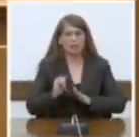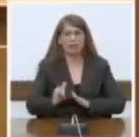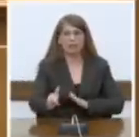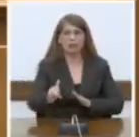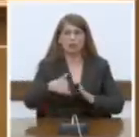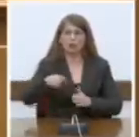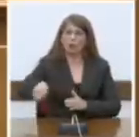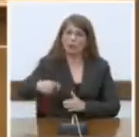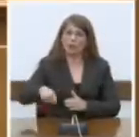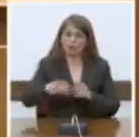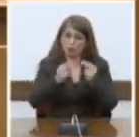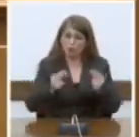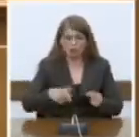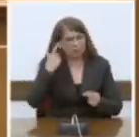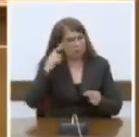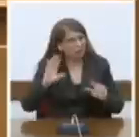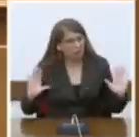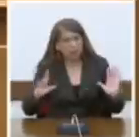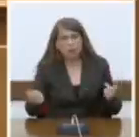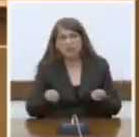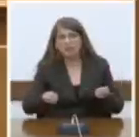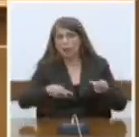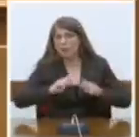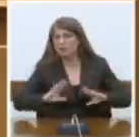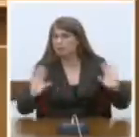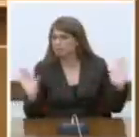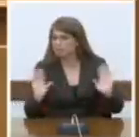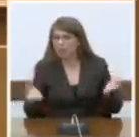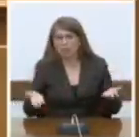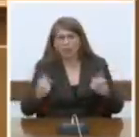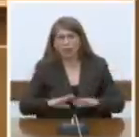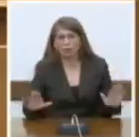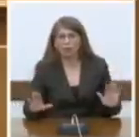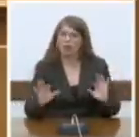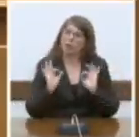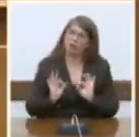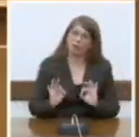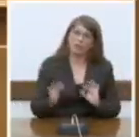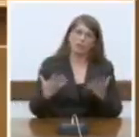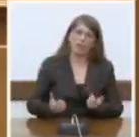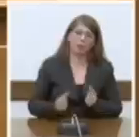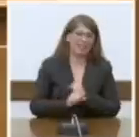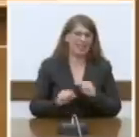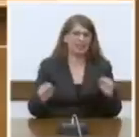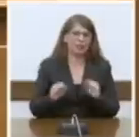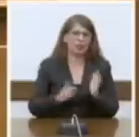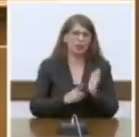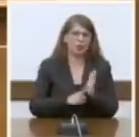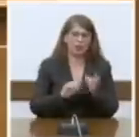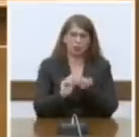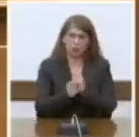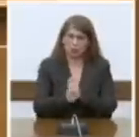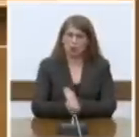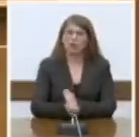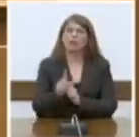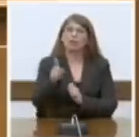πόρισμα. Δεν ξέρουμε τι γίνεται. Δεν υπάρχουν απαντήσεις. Και φυσικά, είχαμε και ευνηδιαστικές νομοθετικές τροπολογίες που